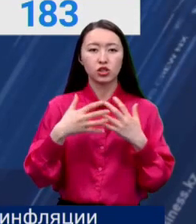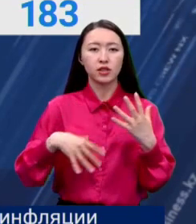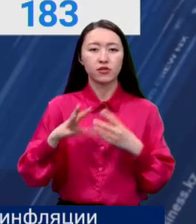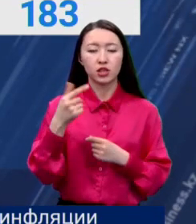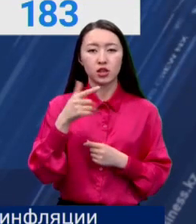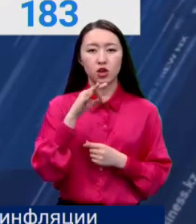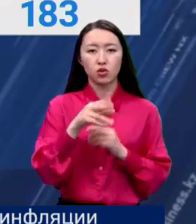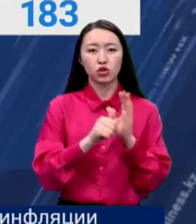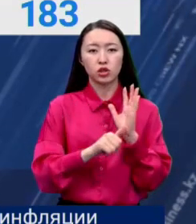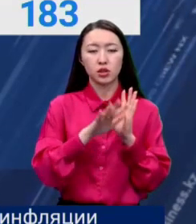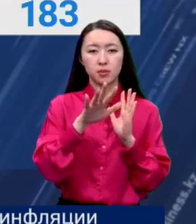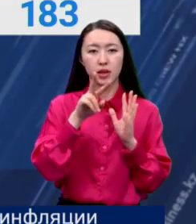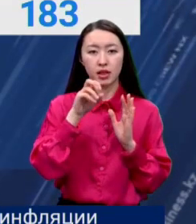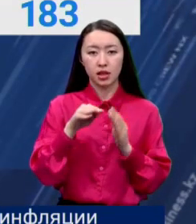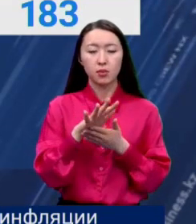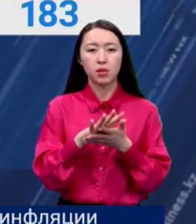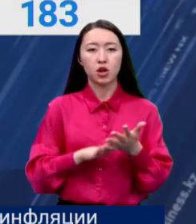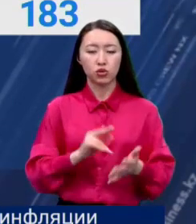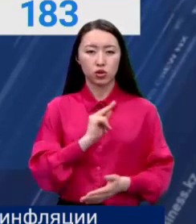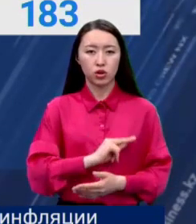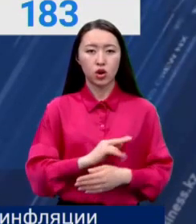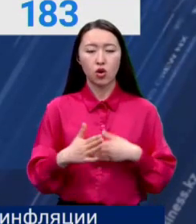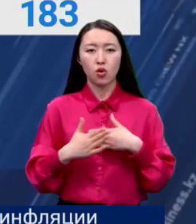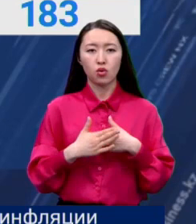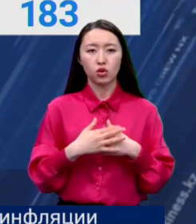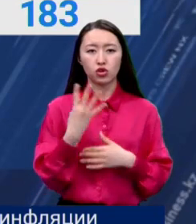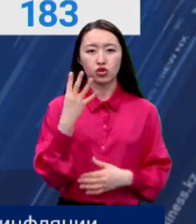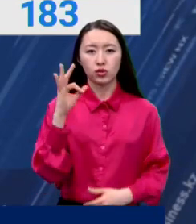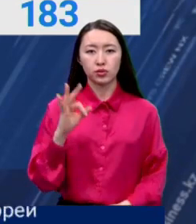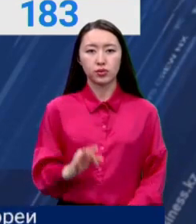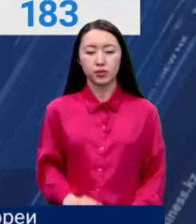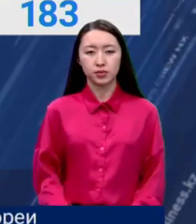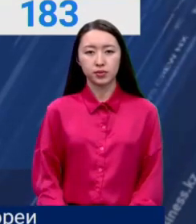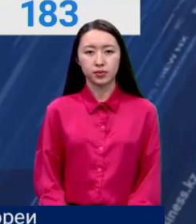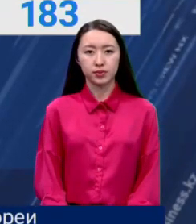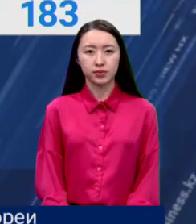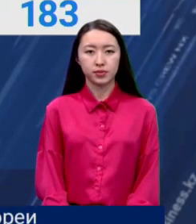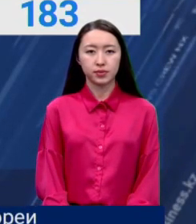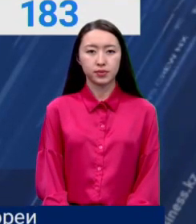от 65 лет продолжили работать около 4%.